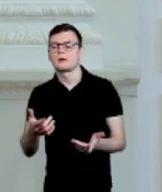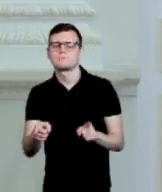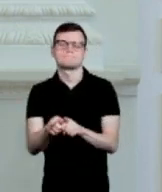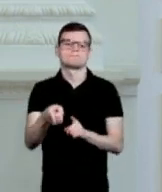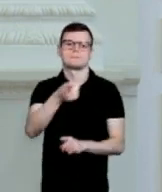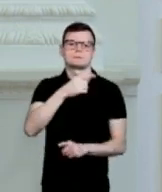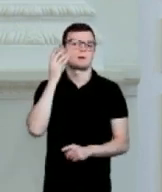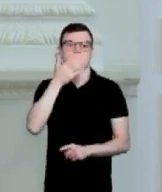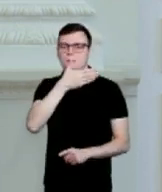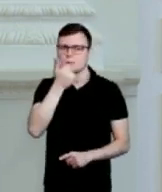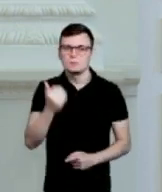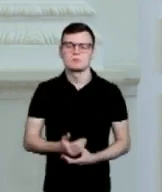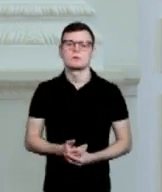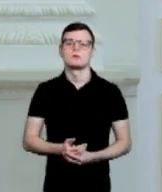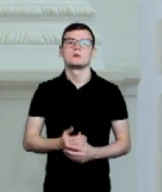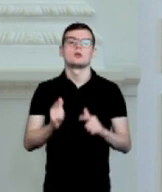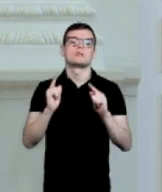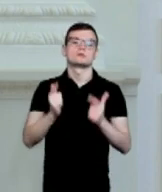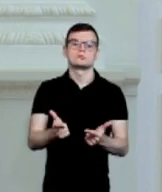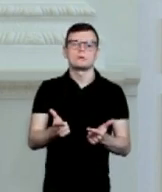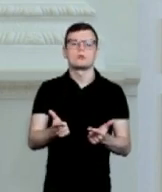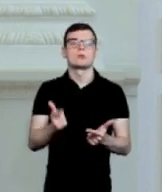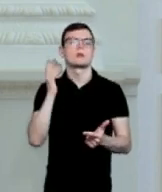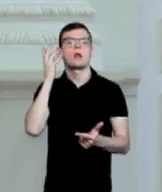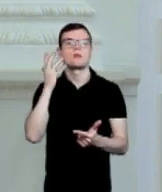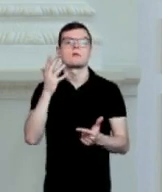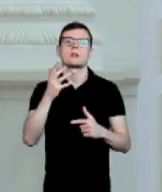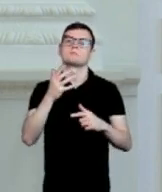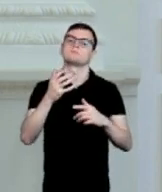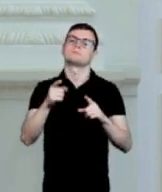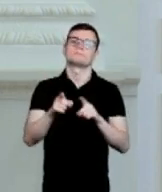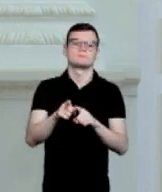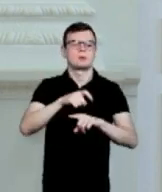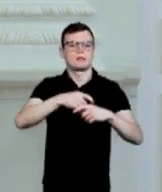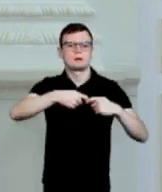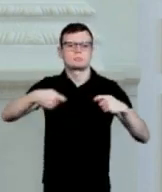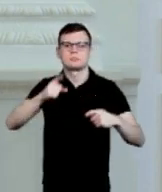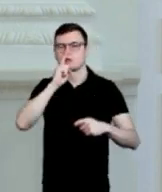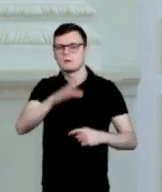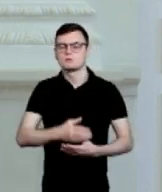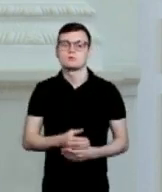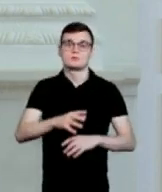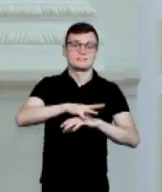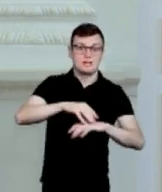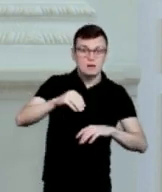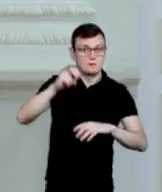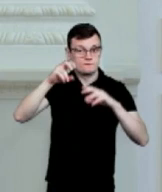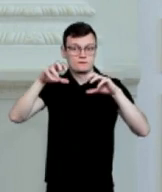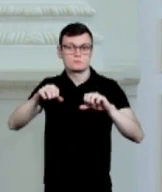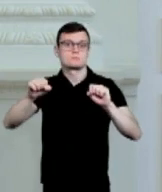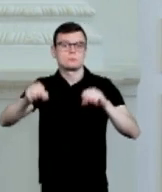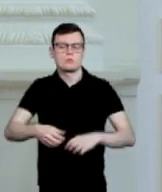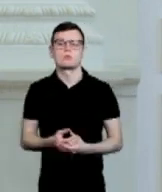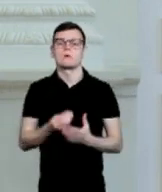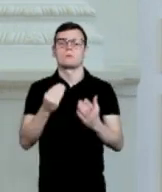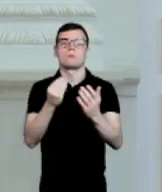nepagalvojom, mes negalvojom, kad viskas taip užtruks, viskas buvo Seimo ir vyriausybės rankose. Ir mokesčių reforma buvo